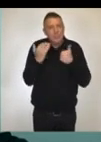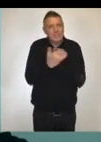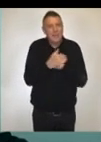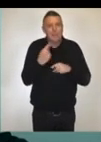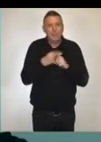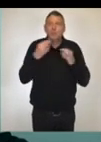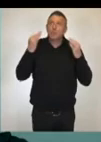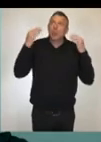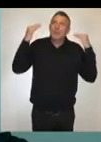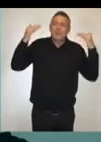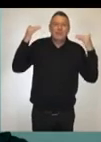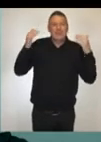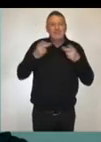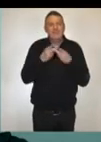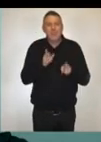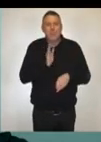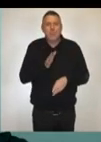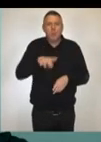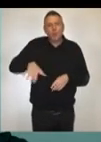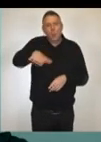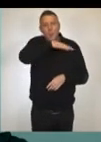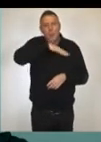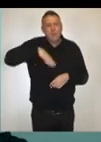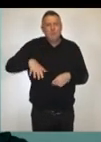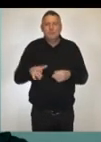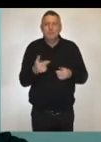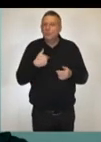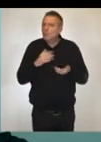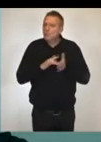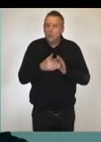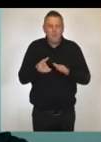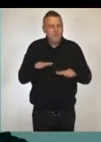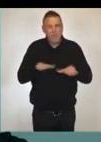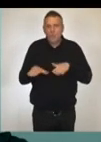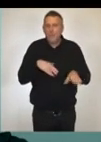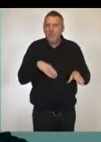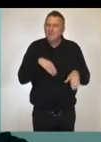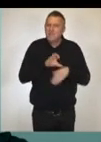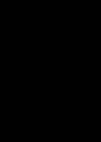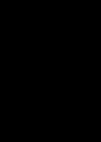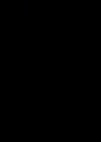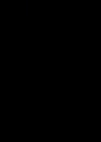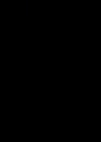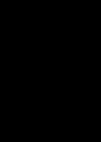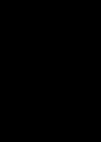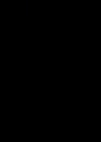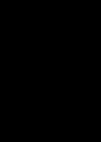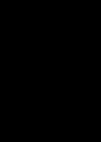climatique de notre ville, et nous mettrons tous les moyens financiers en œuvre pour atteindre ces objectifs.